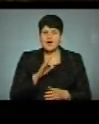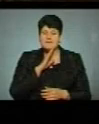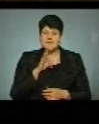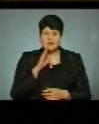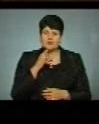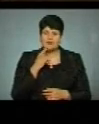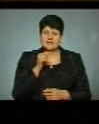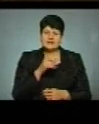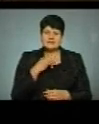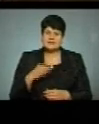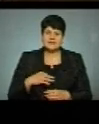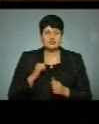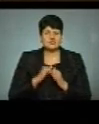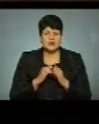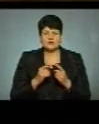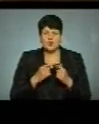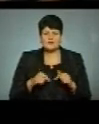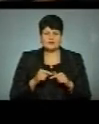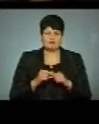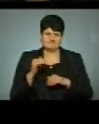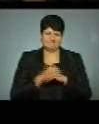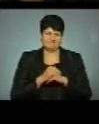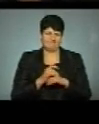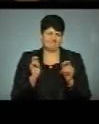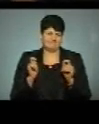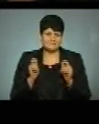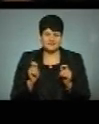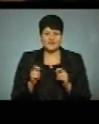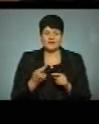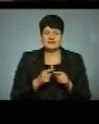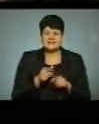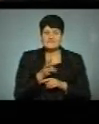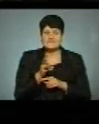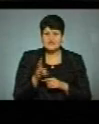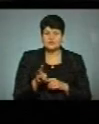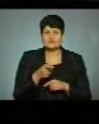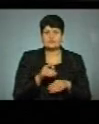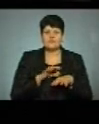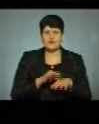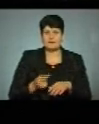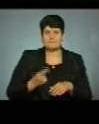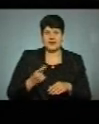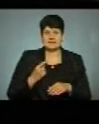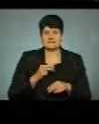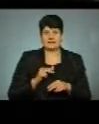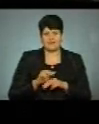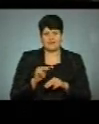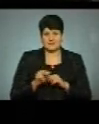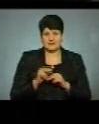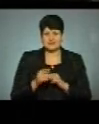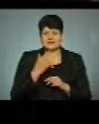розповідає, її син часто організовував вечорниці в селі. Ось це відео з вечорниць, на яких Сашко проводить майстер-клас народних танців.